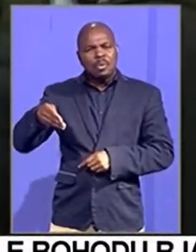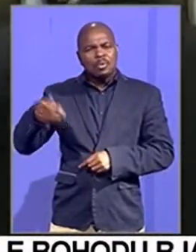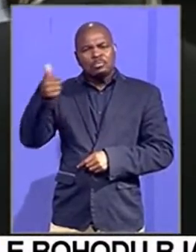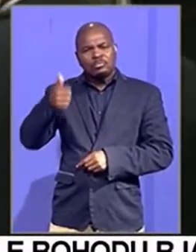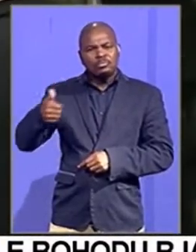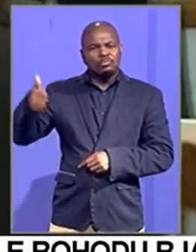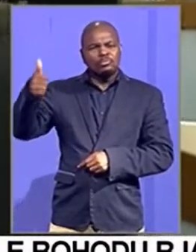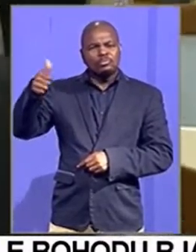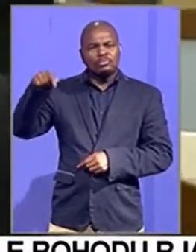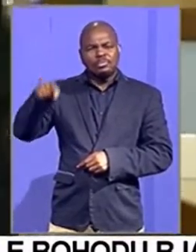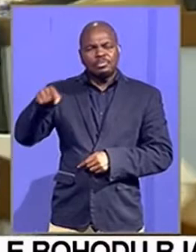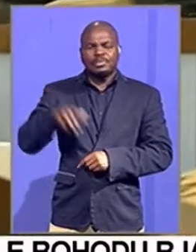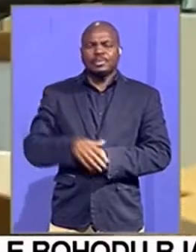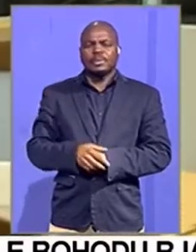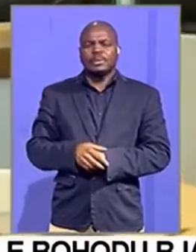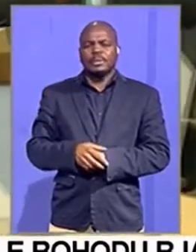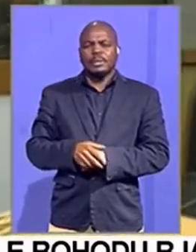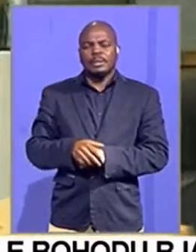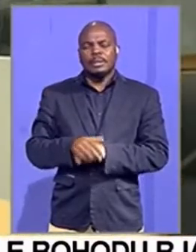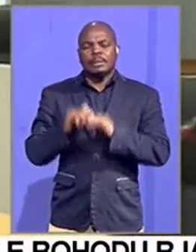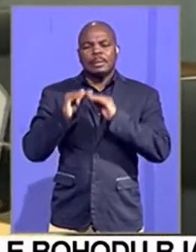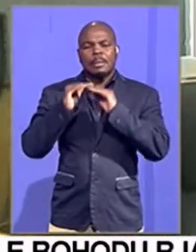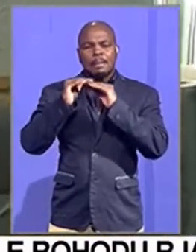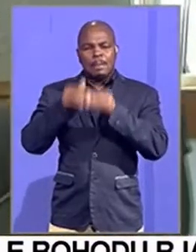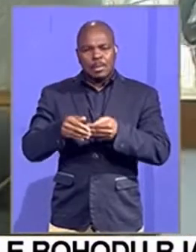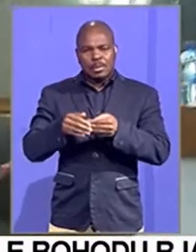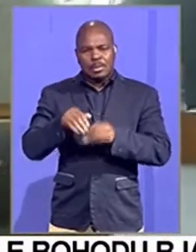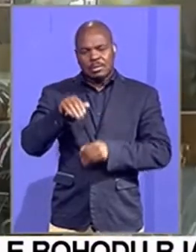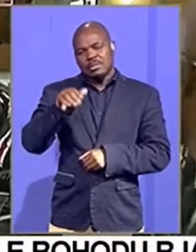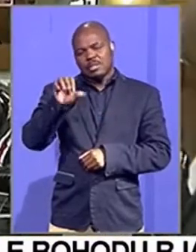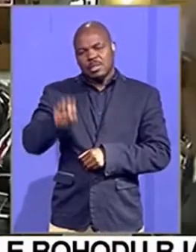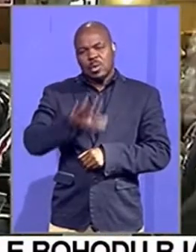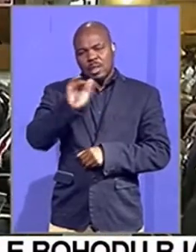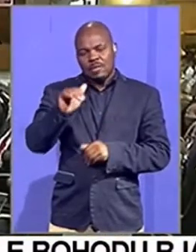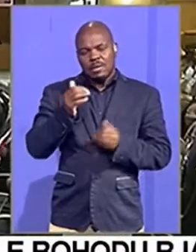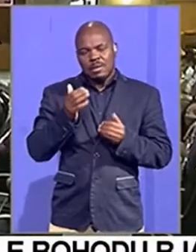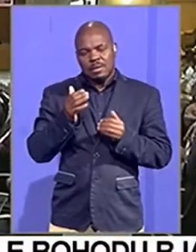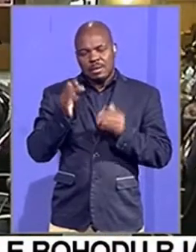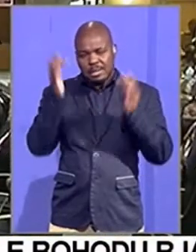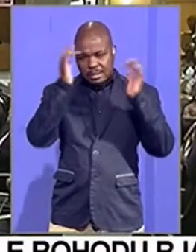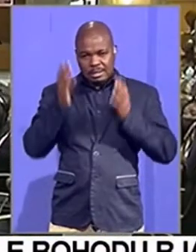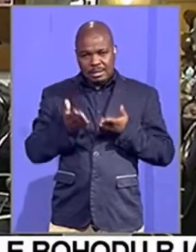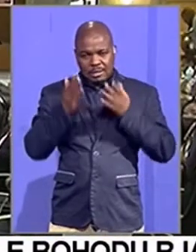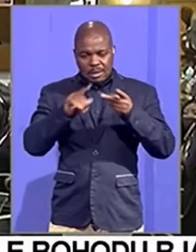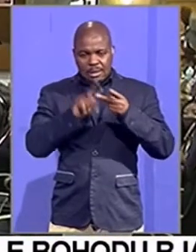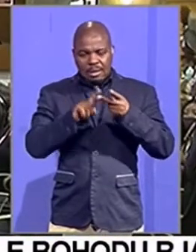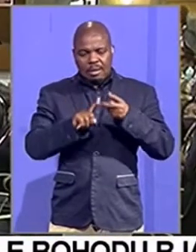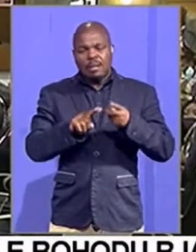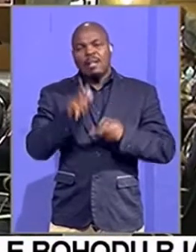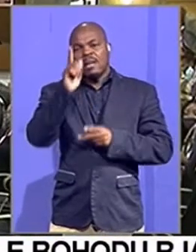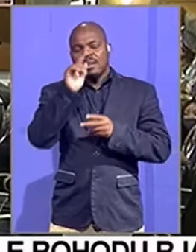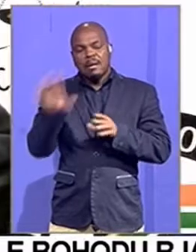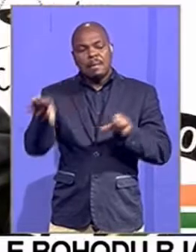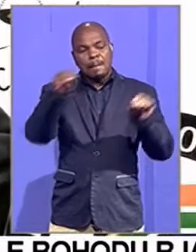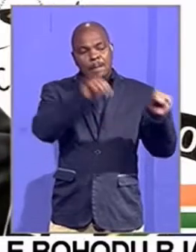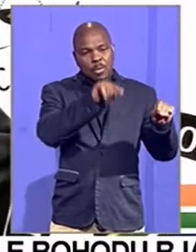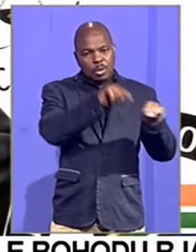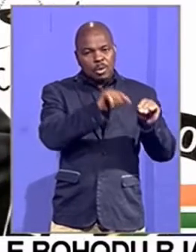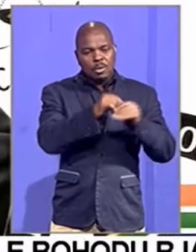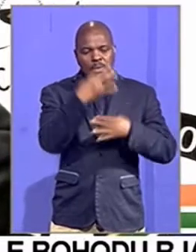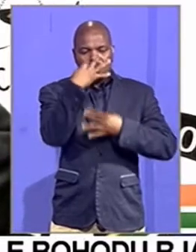wa makala a tša tšhireletšo le bohlodi ka Afrika Borwa a tloga ba molaodi wa lefapha la